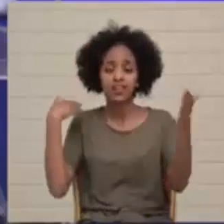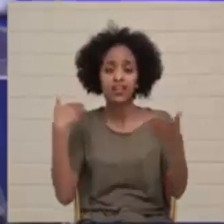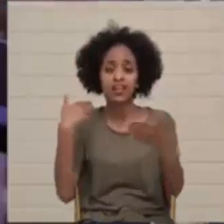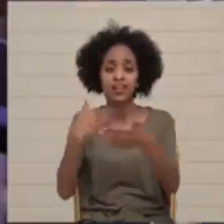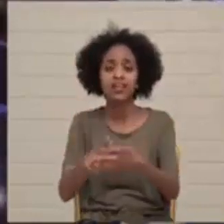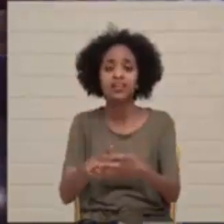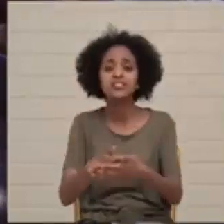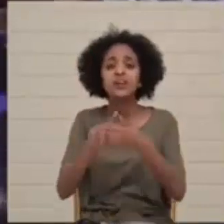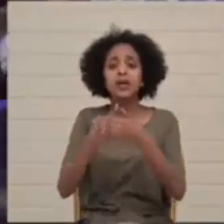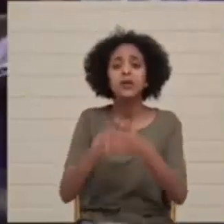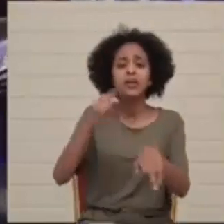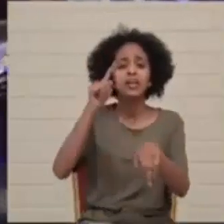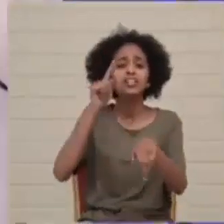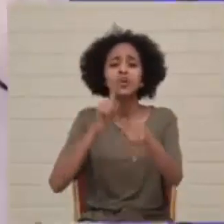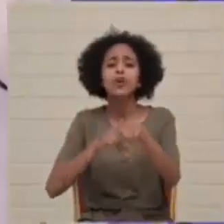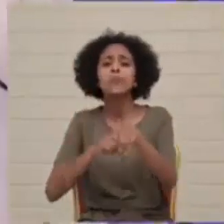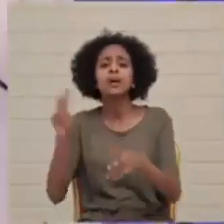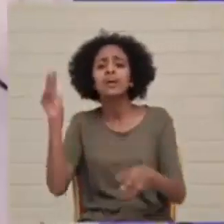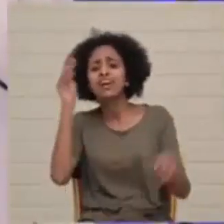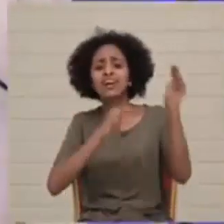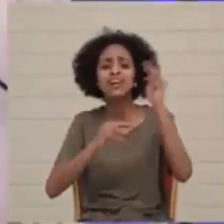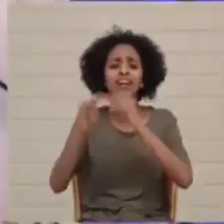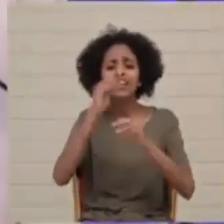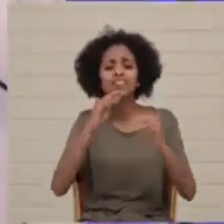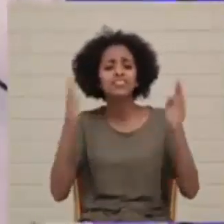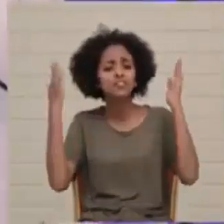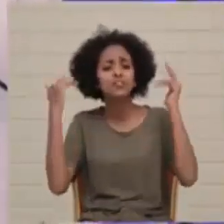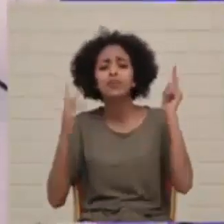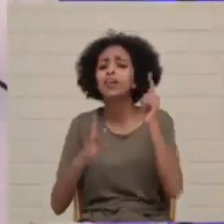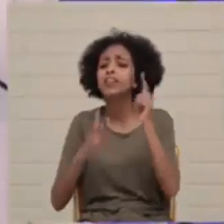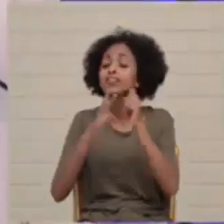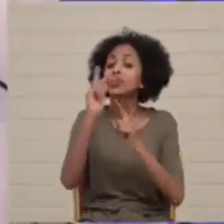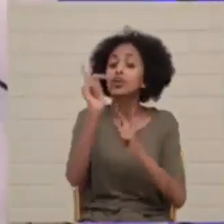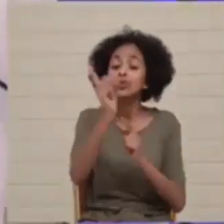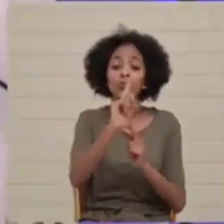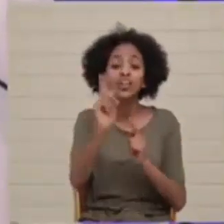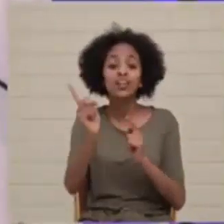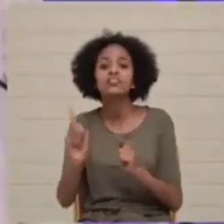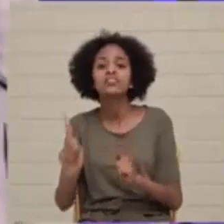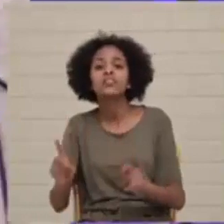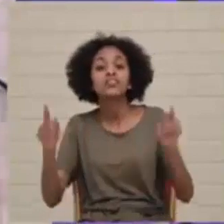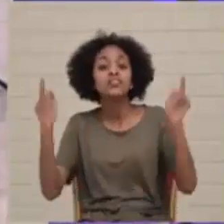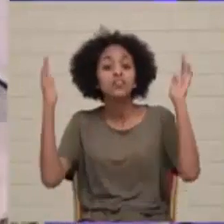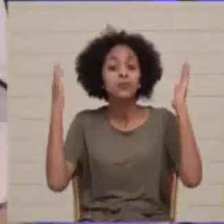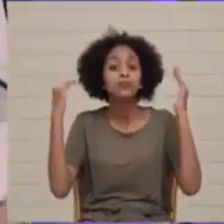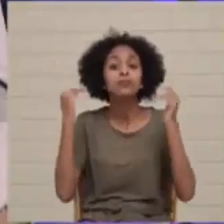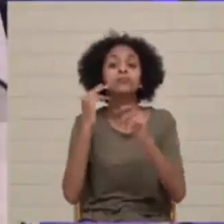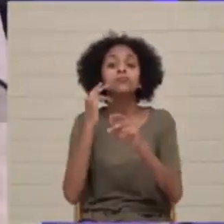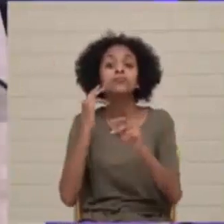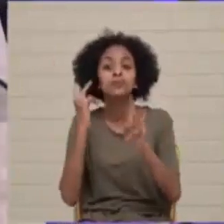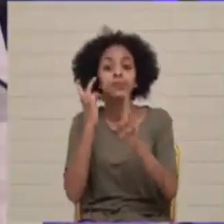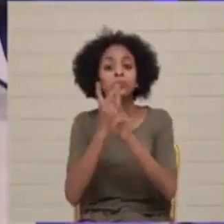ድረስ በጊዜው መከራ ተስፋህን አትቁረጥ